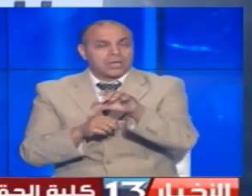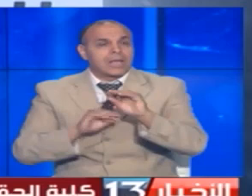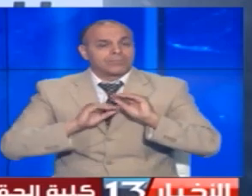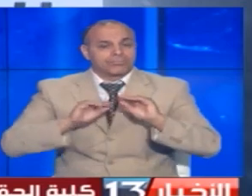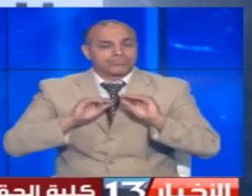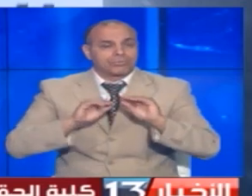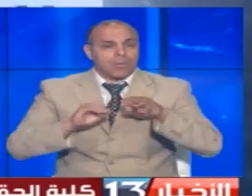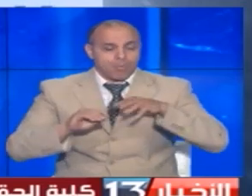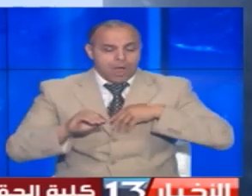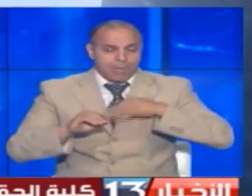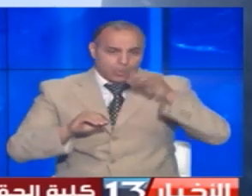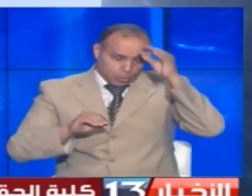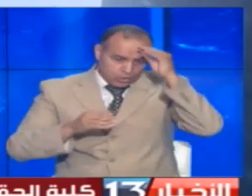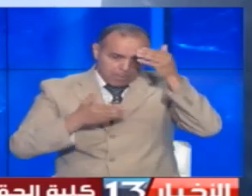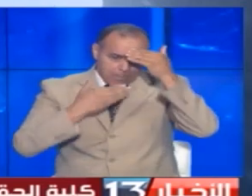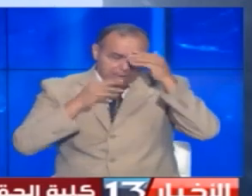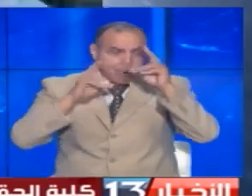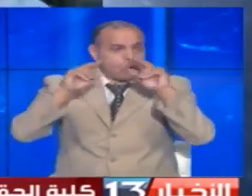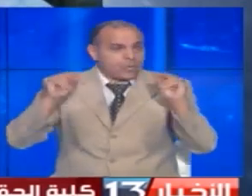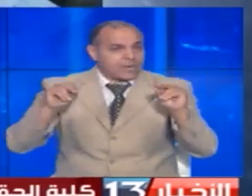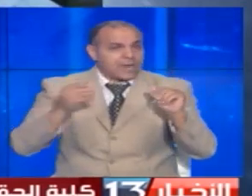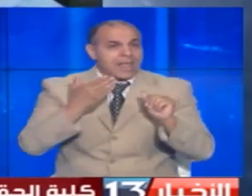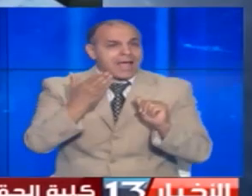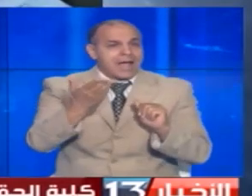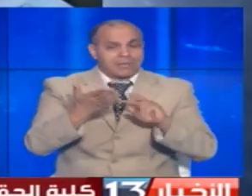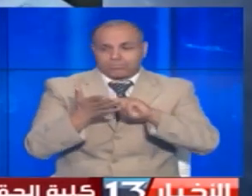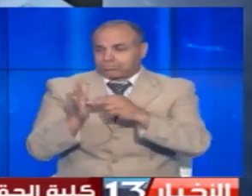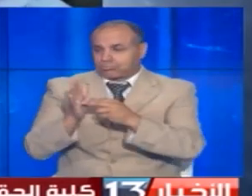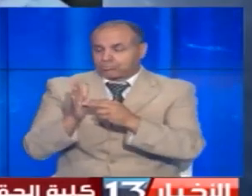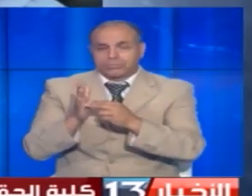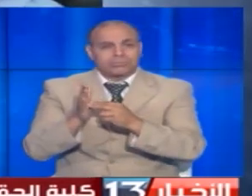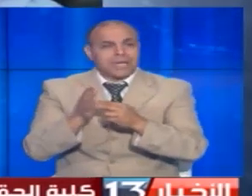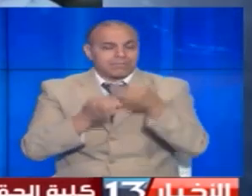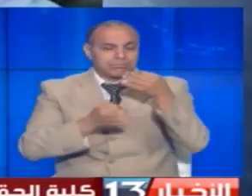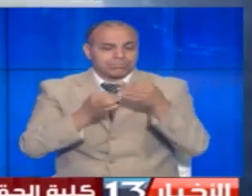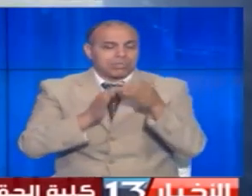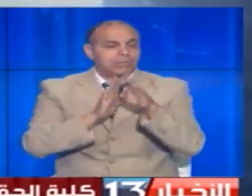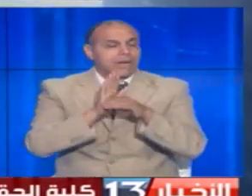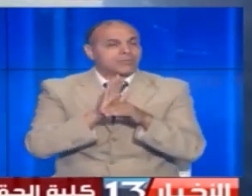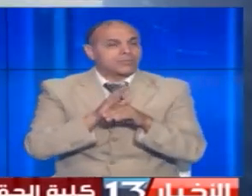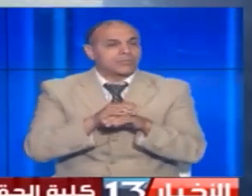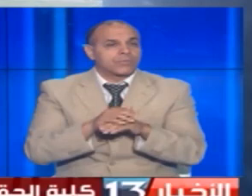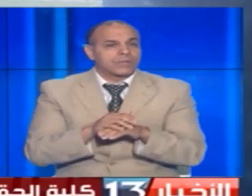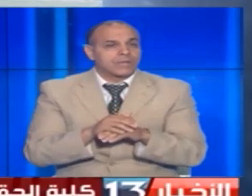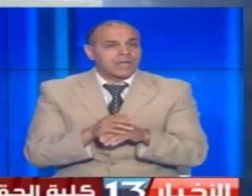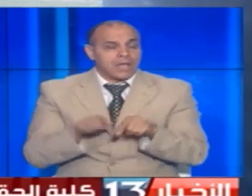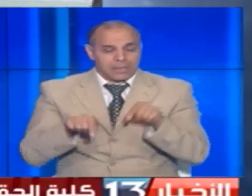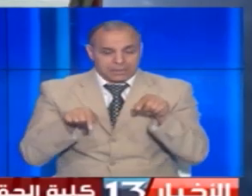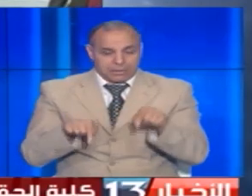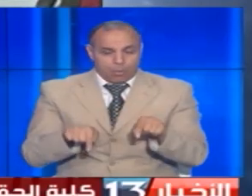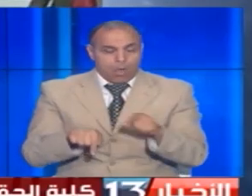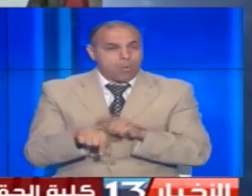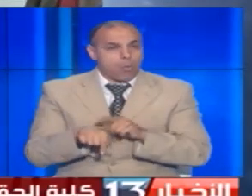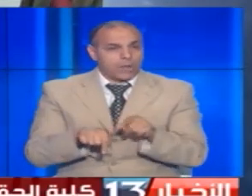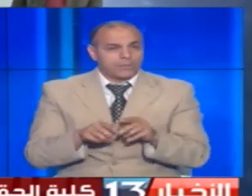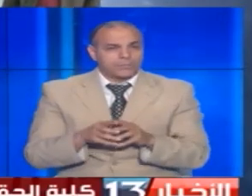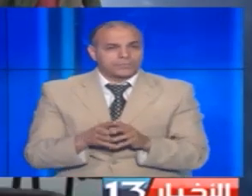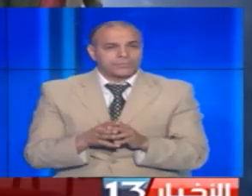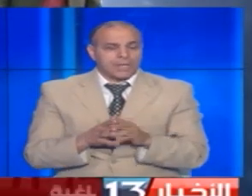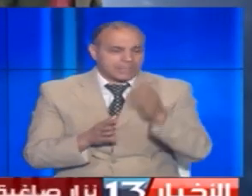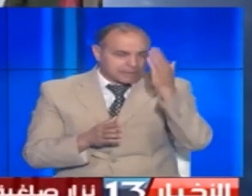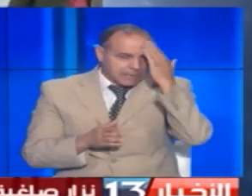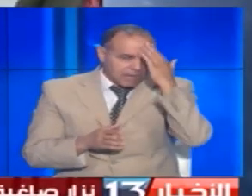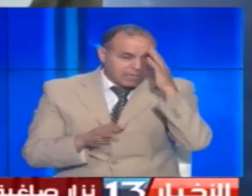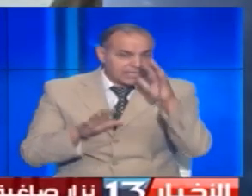محامين من تونس والمغرب ولبنان حول تقنيات التقارير الاستراتيجي وقد حان يمكن الوقت النو نعرف